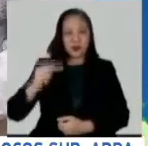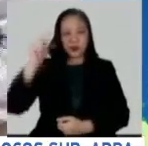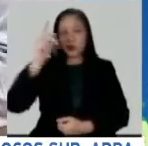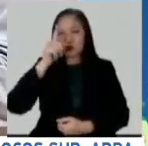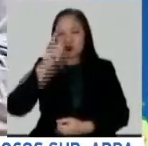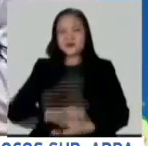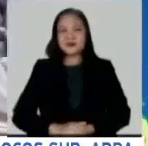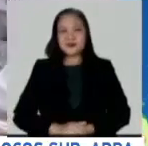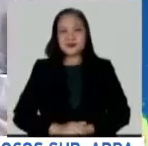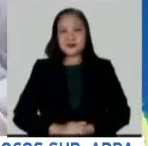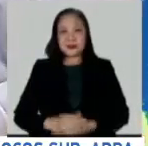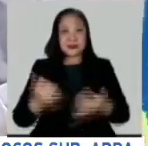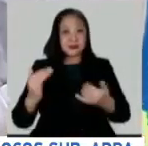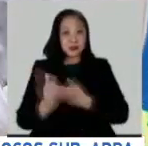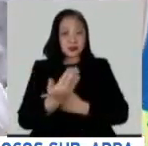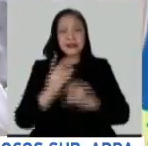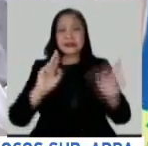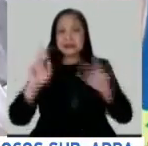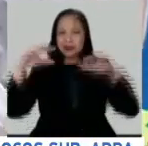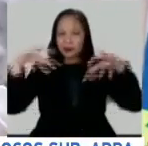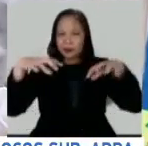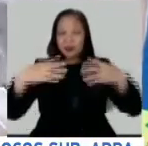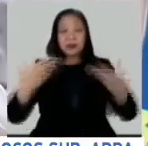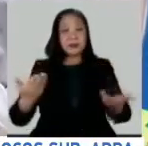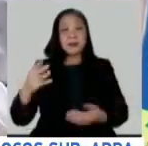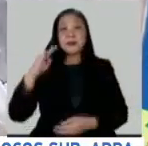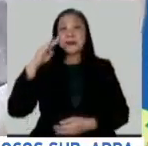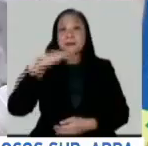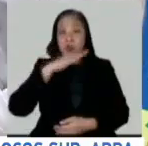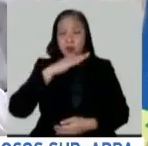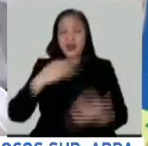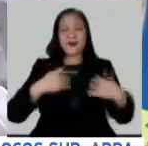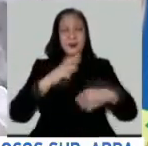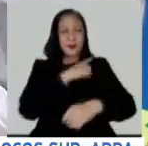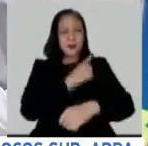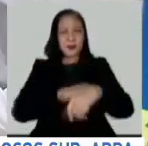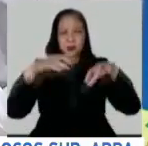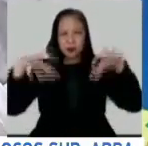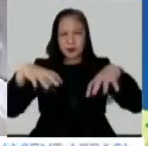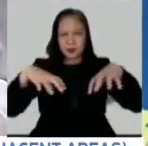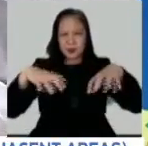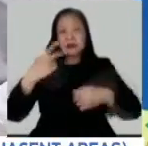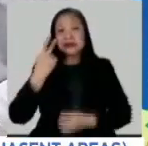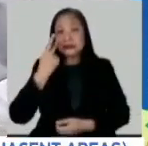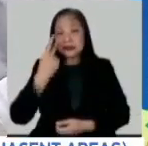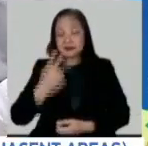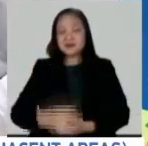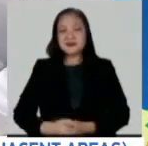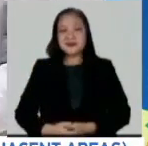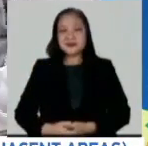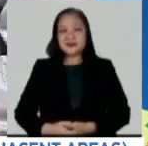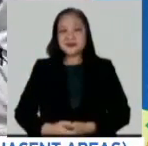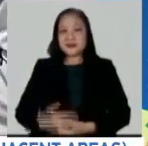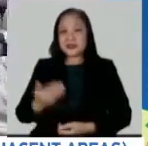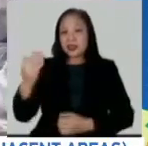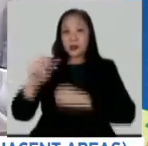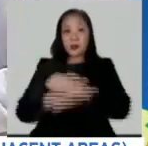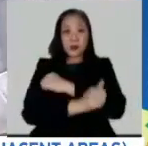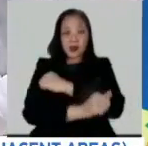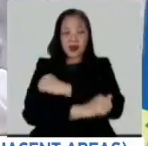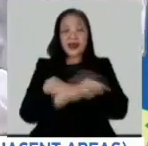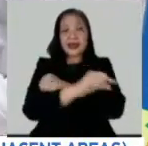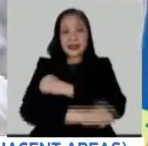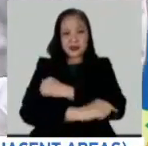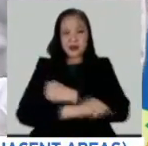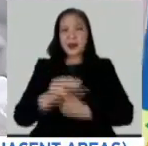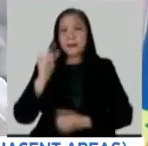taga Bicol Region. May mga malalakas na ulan yan. Pero yan, makikita nyo dito sa may Aurora at Quezon, Mindoro, o dyan sa may Mimaropa at Cagayan